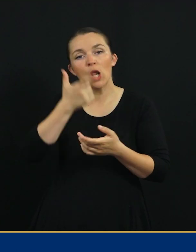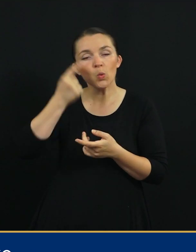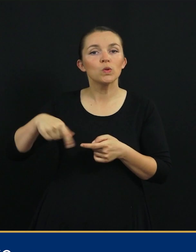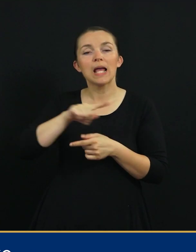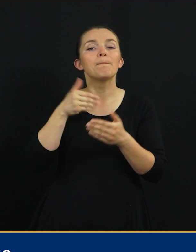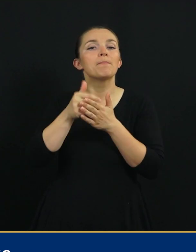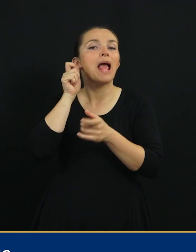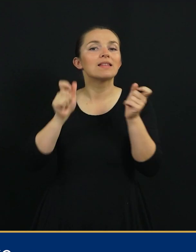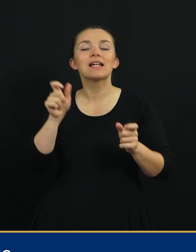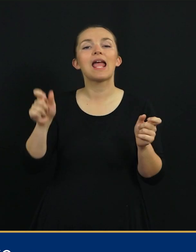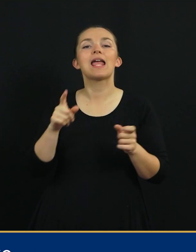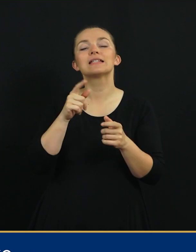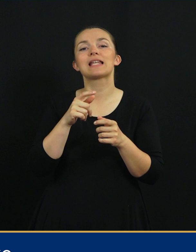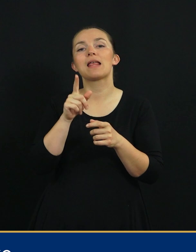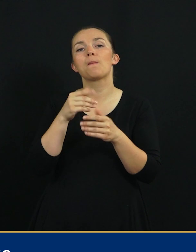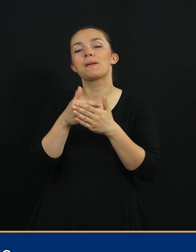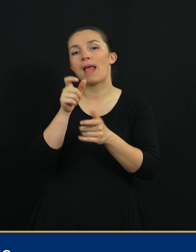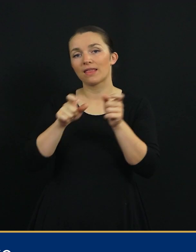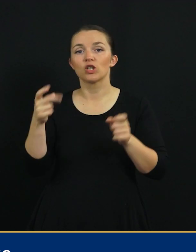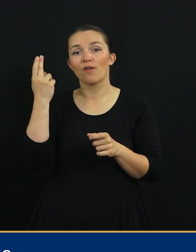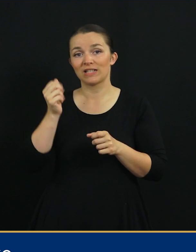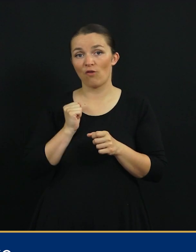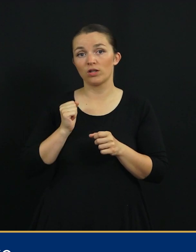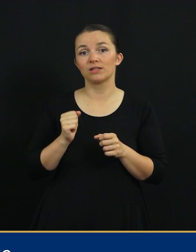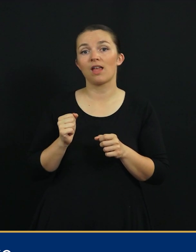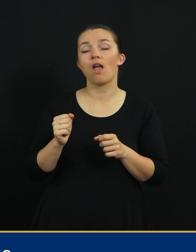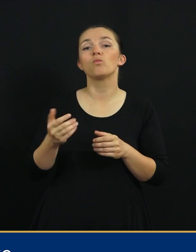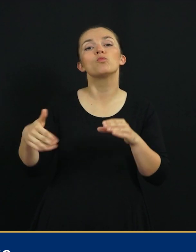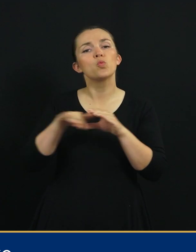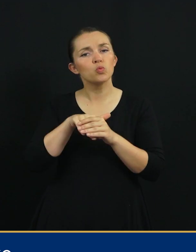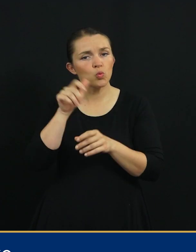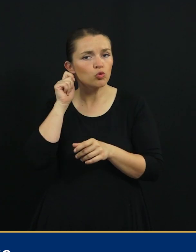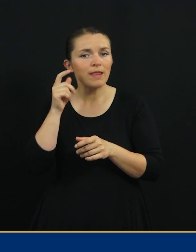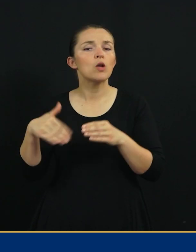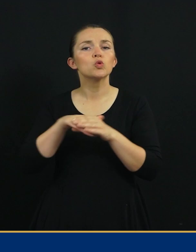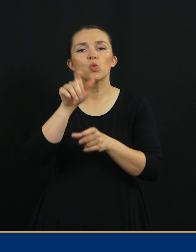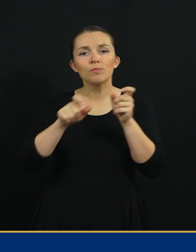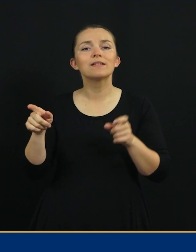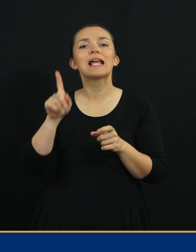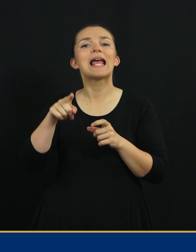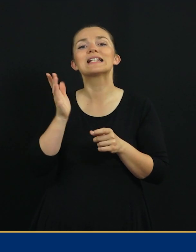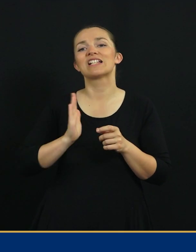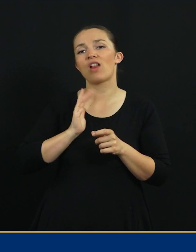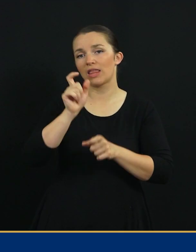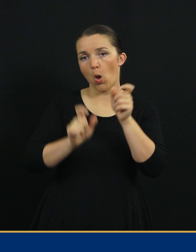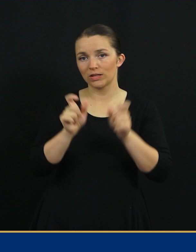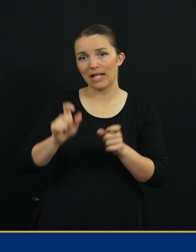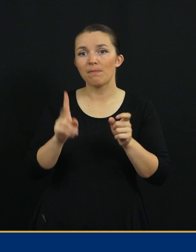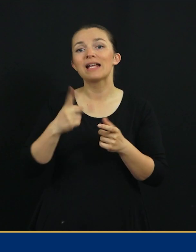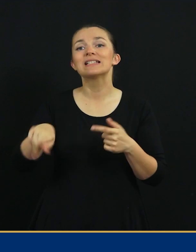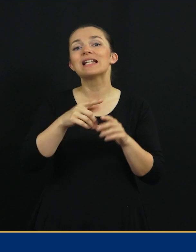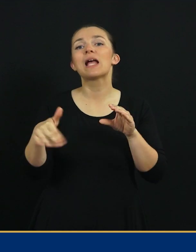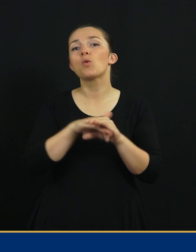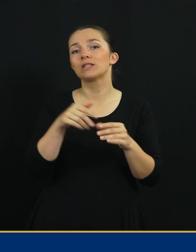in pripadniki Slovenske vojske, vojaške uslužbenke in uslužbenci ter civilne osebe zaposlene